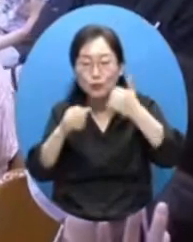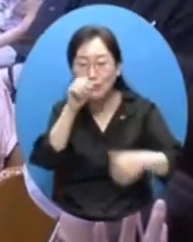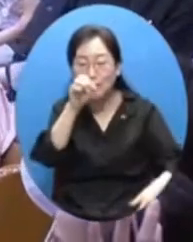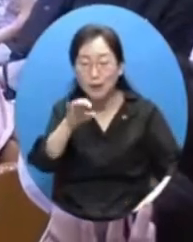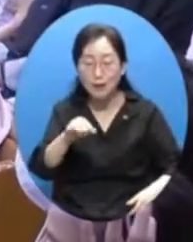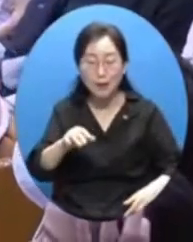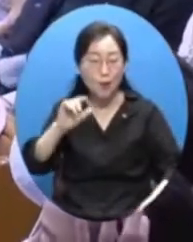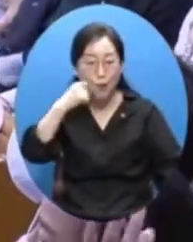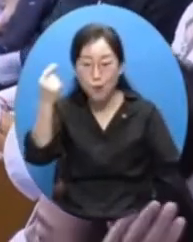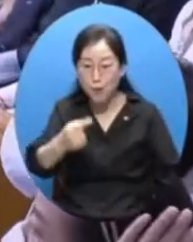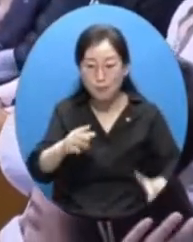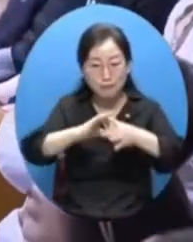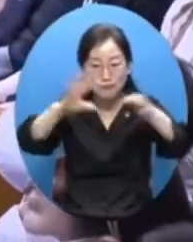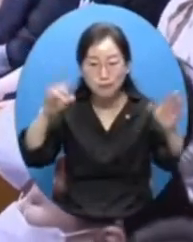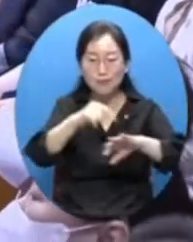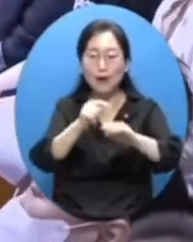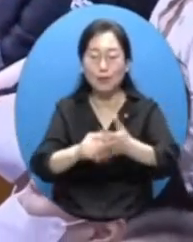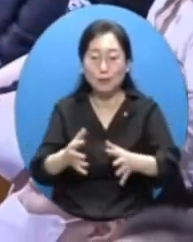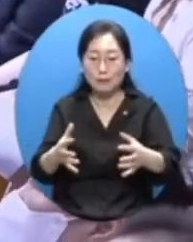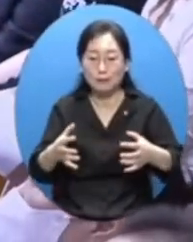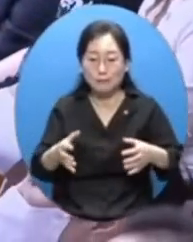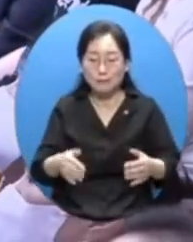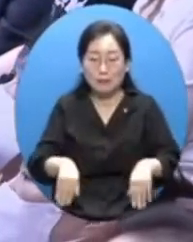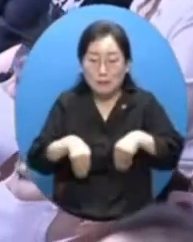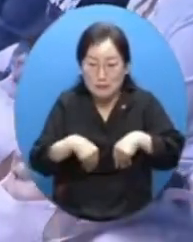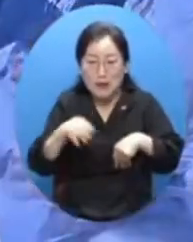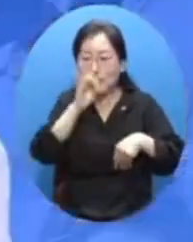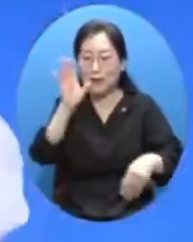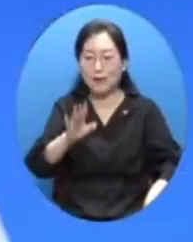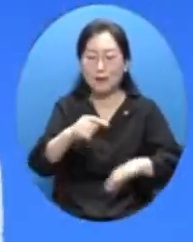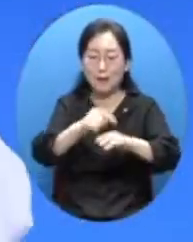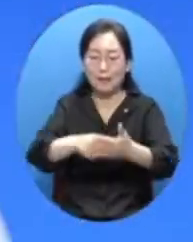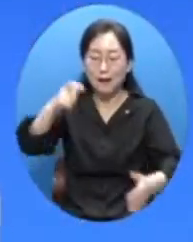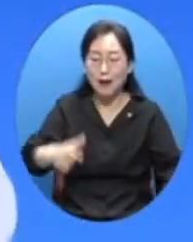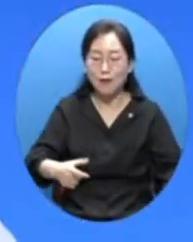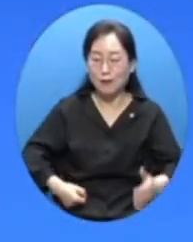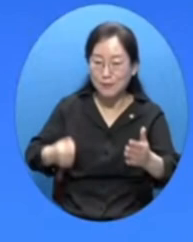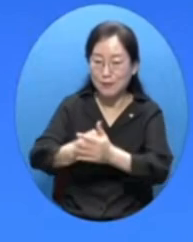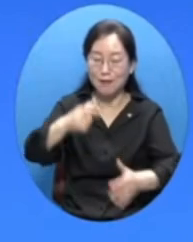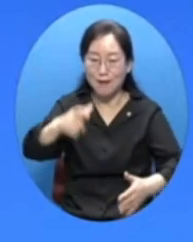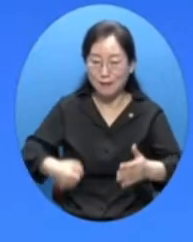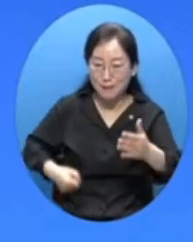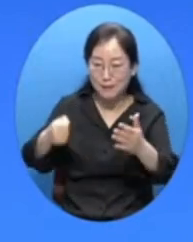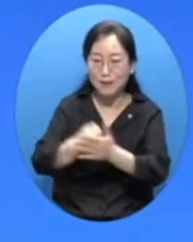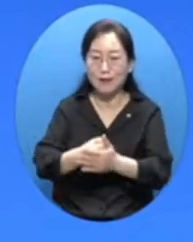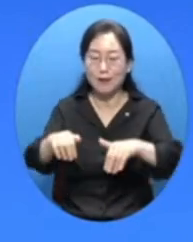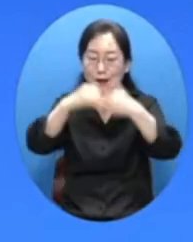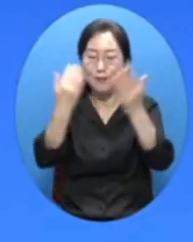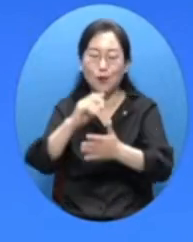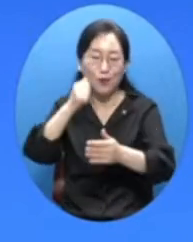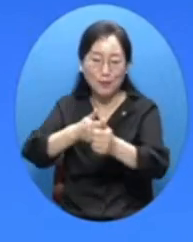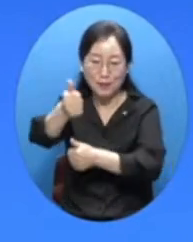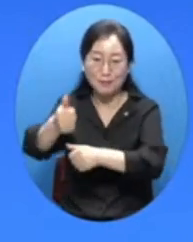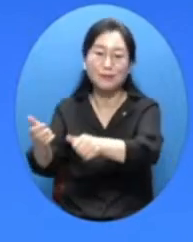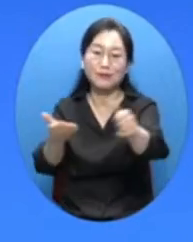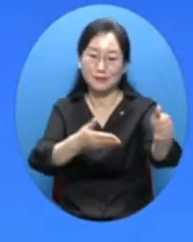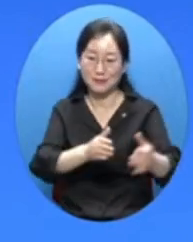어떤 어려움이 다가와도 마음이 위축되면 안 됩니다. 마음이 강하고 담대해서 모든 어려움을 이겨야 되는